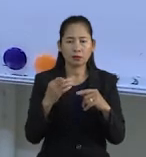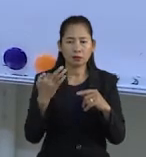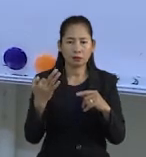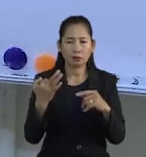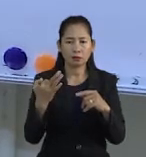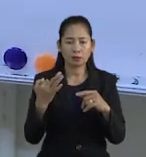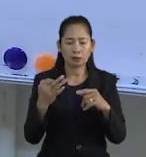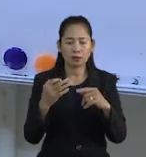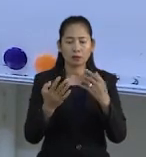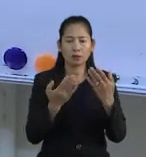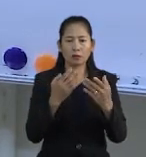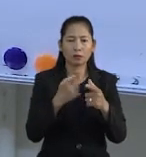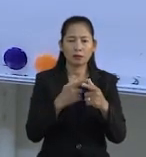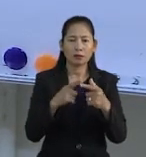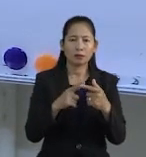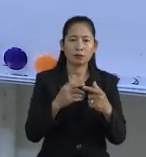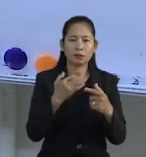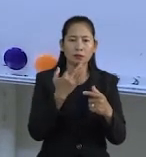bảy